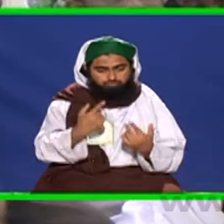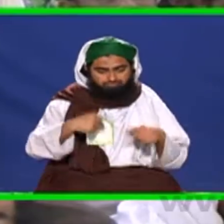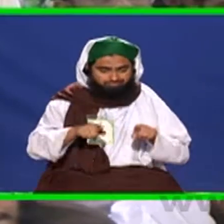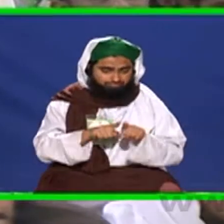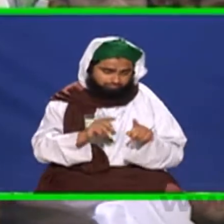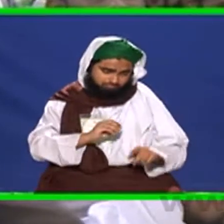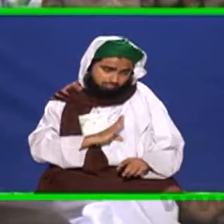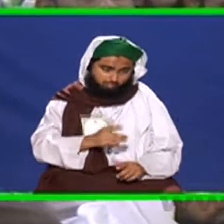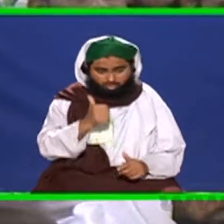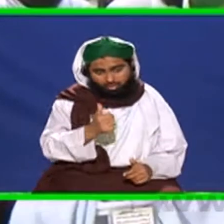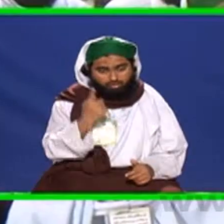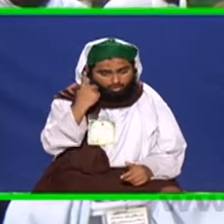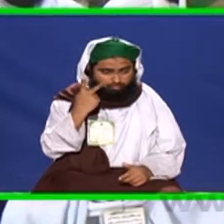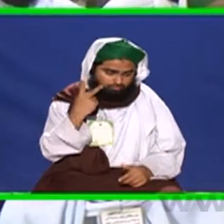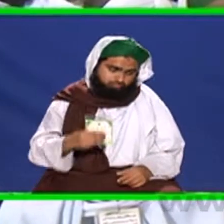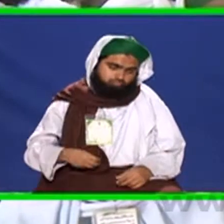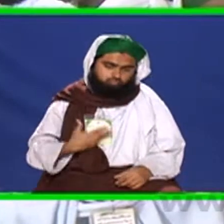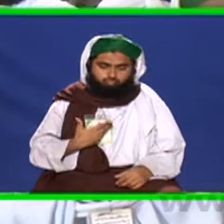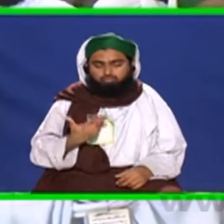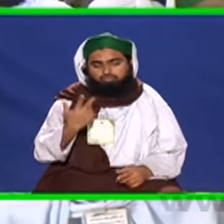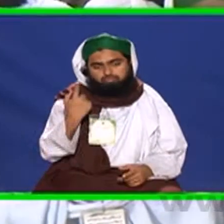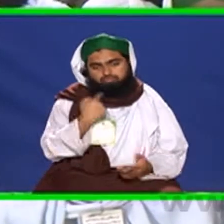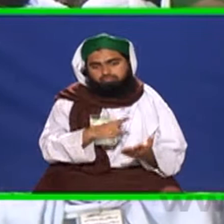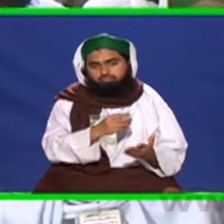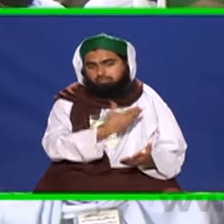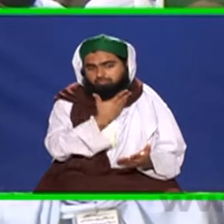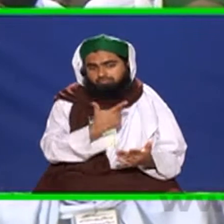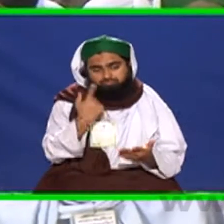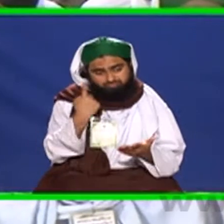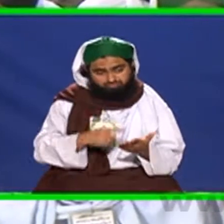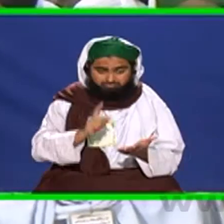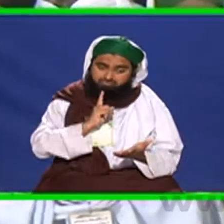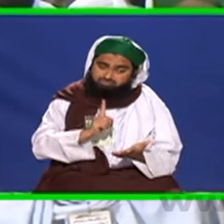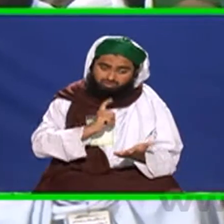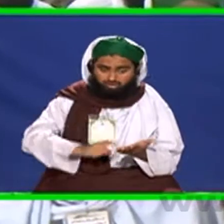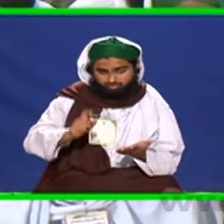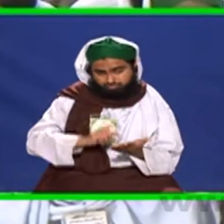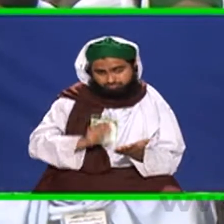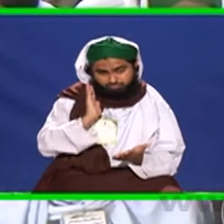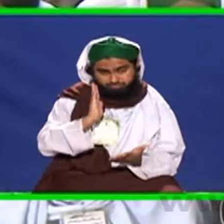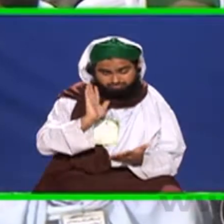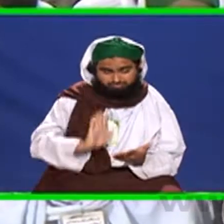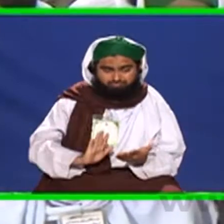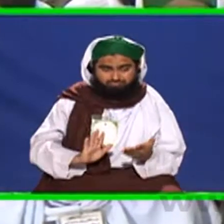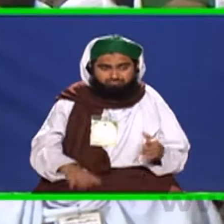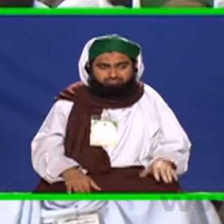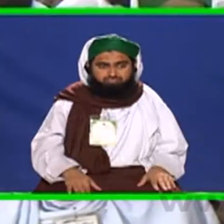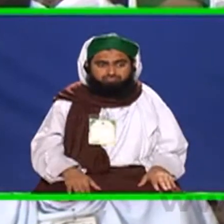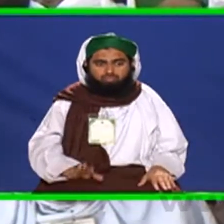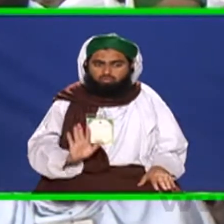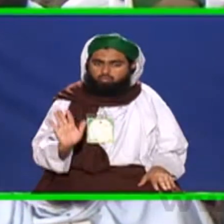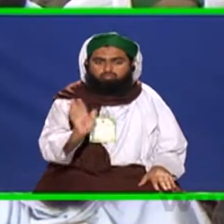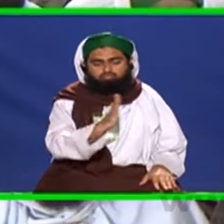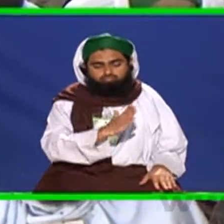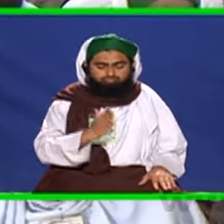को करने से अल्लाह के नजदीक भी वो काम पसंदीदा हो जाता है। ये बिल्कुल एक आम कायदा, वरना तो ये